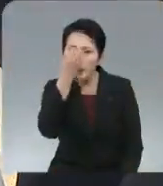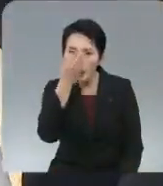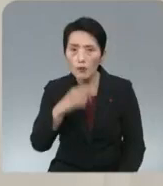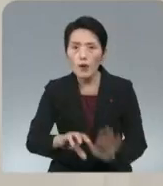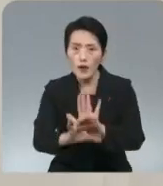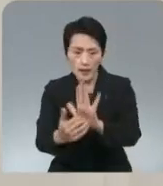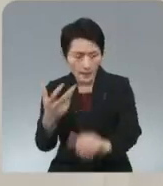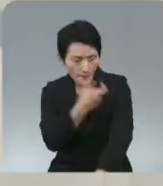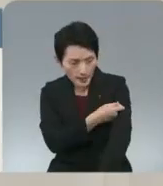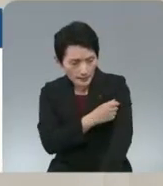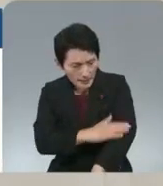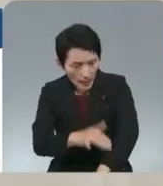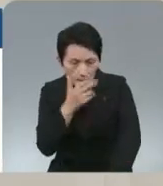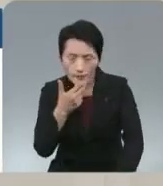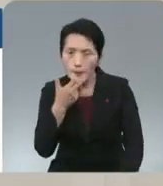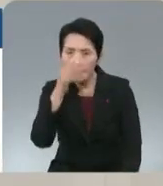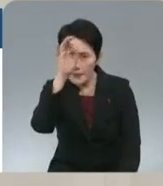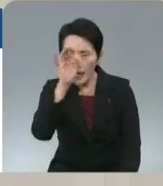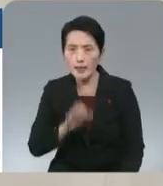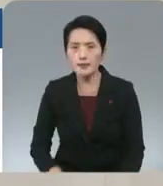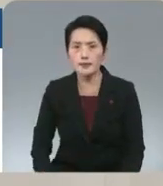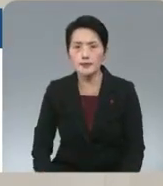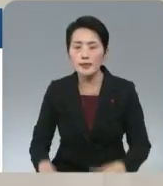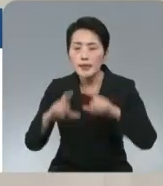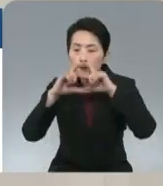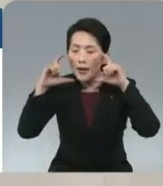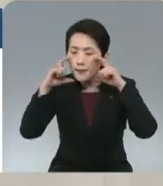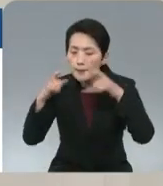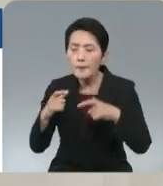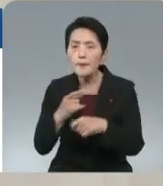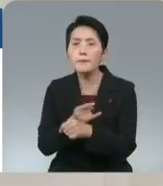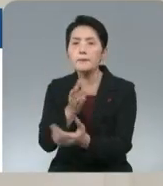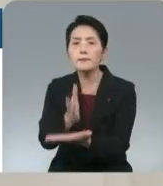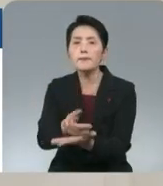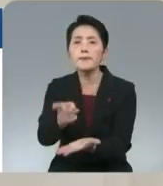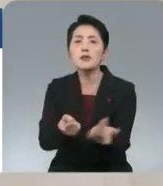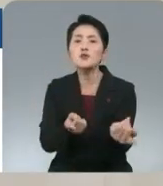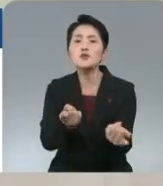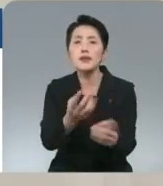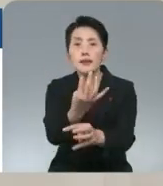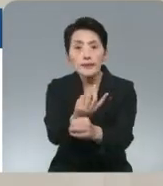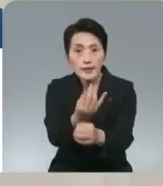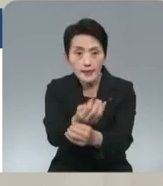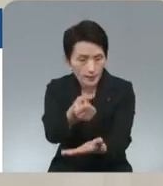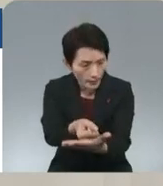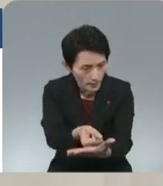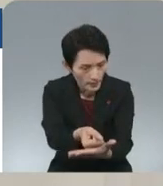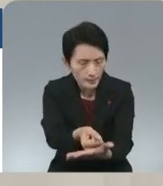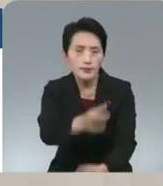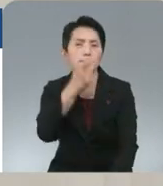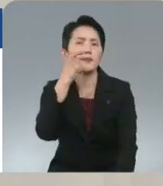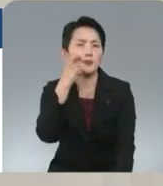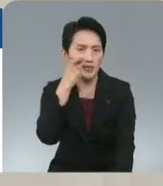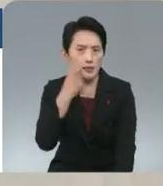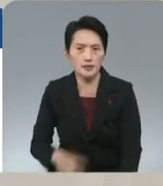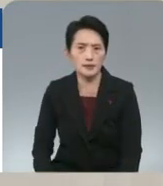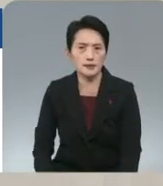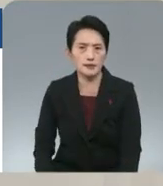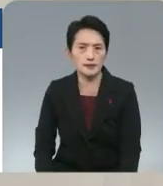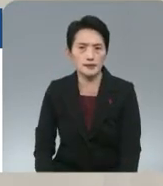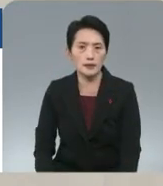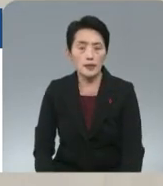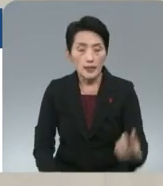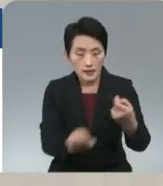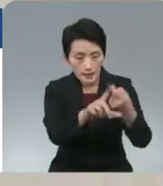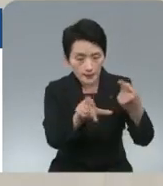den nach soll die maskenpflicht in Innenräumen zunächst mit Ausnahme von öffentlichen Verkehrsmitteln und Krankenhäusern in eine Empfehlung